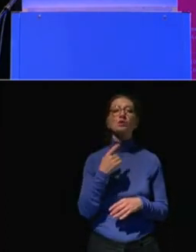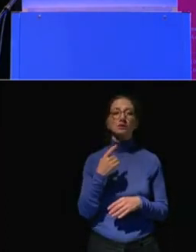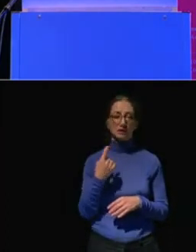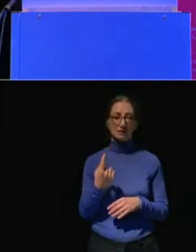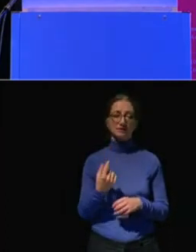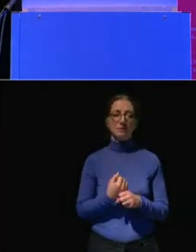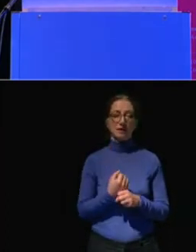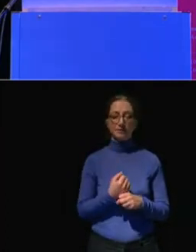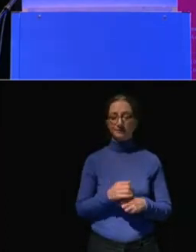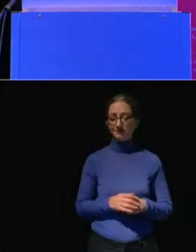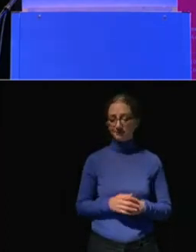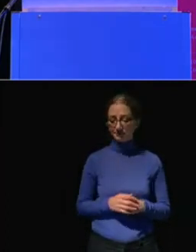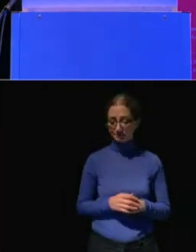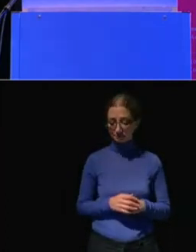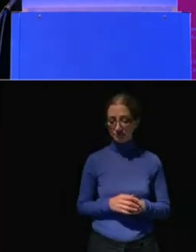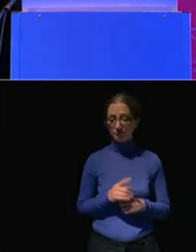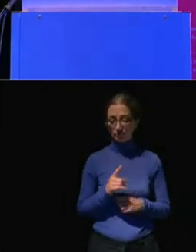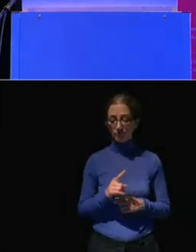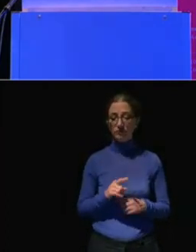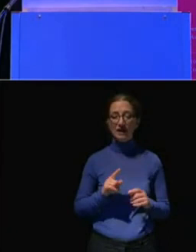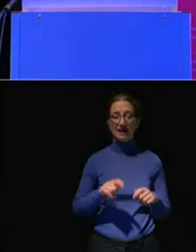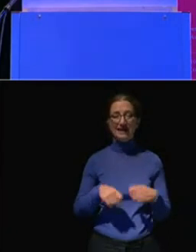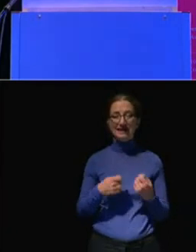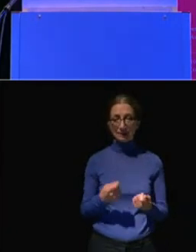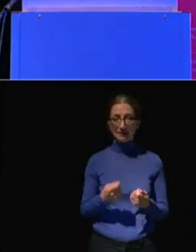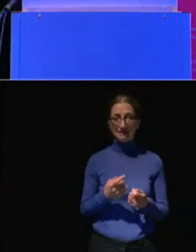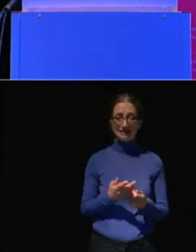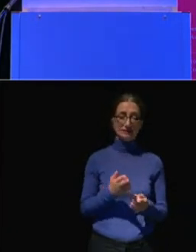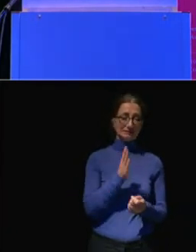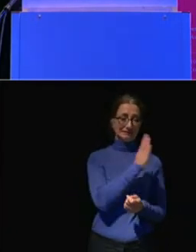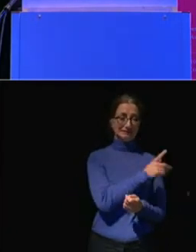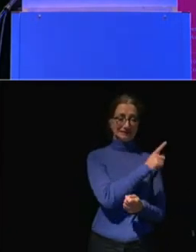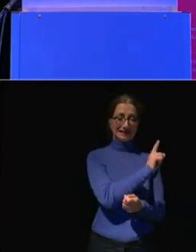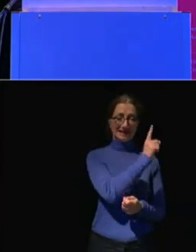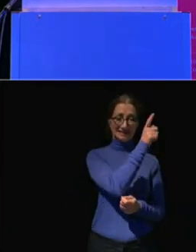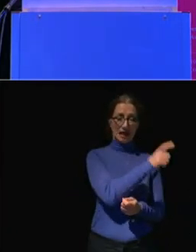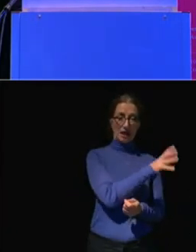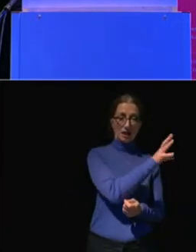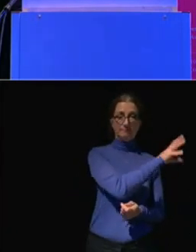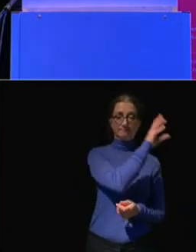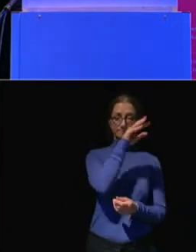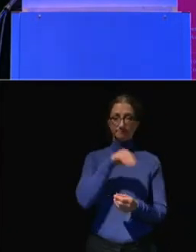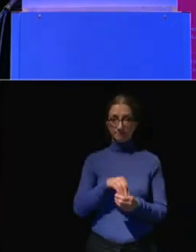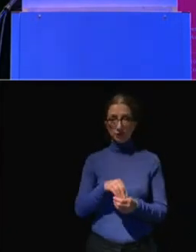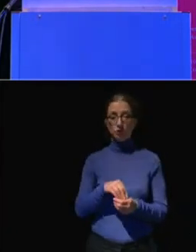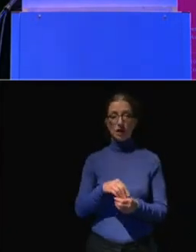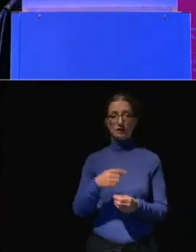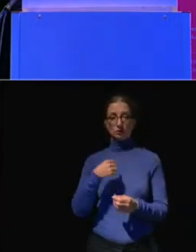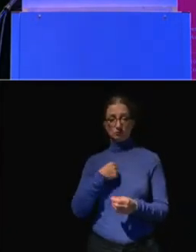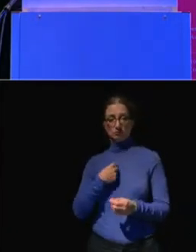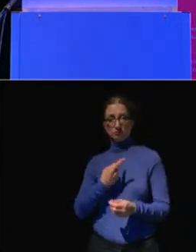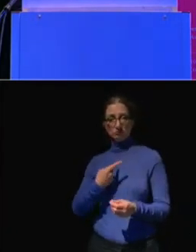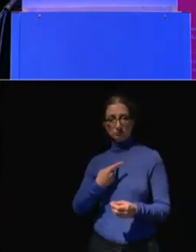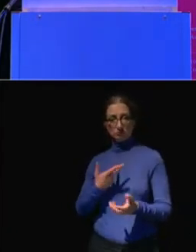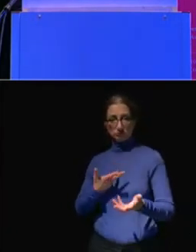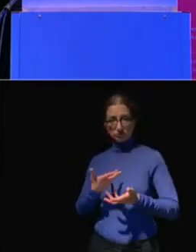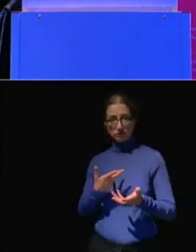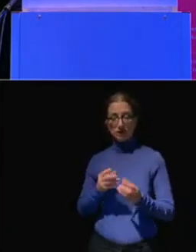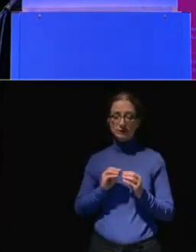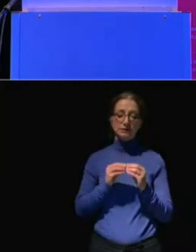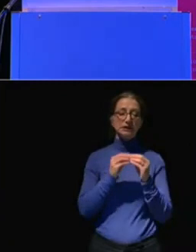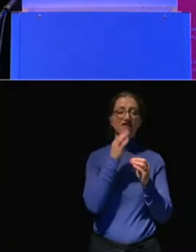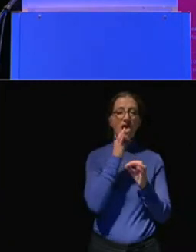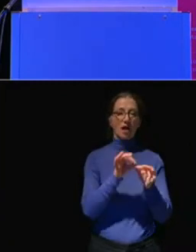durchgeführt. Basierend auf den Ergebnissen vom ersten Teil haben die beiden in Rücksprache mit uns einen